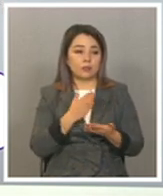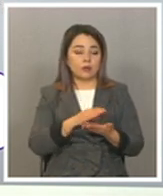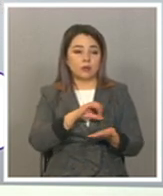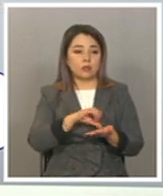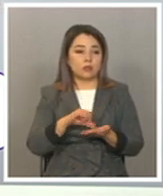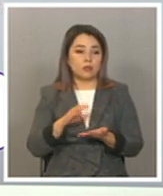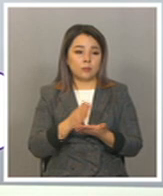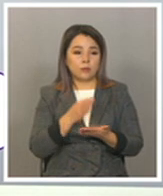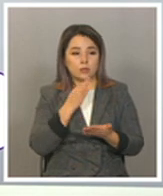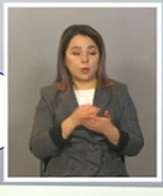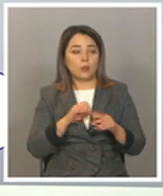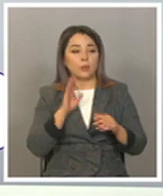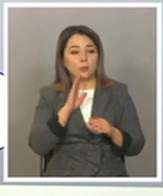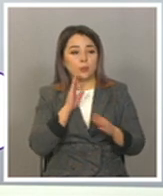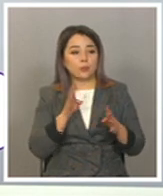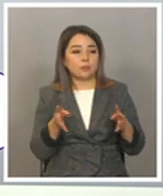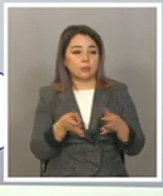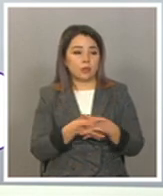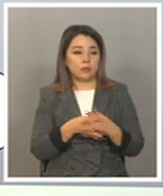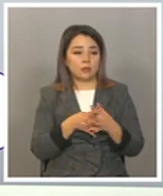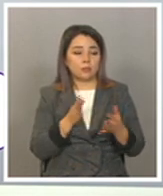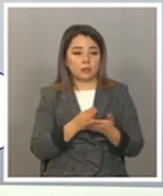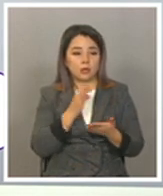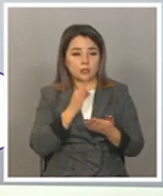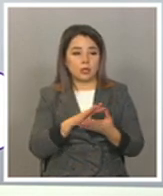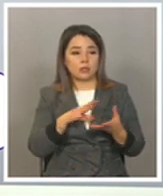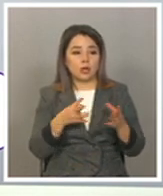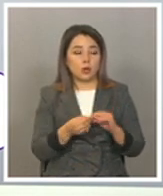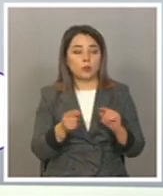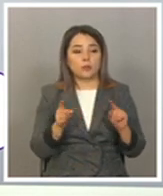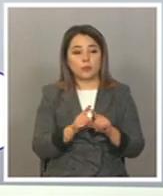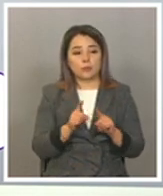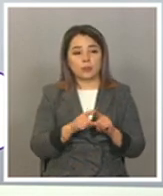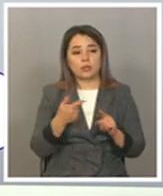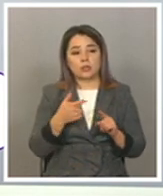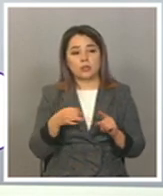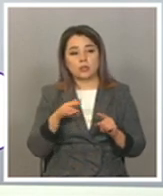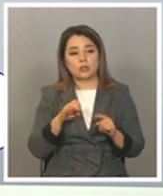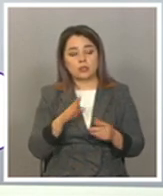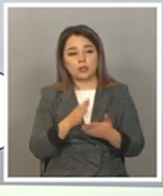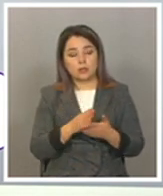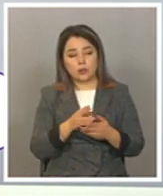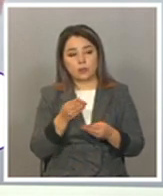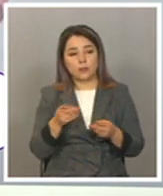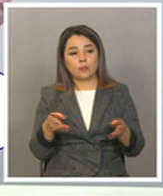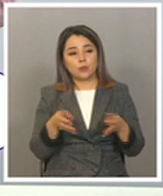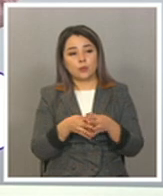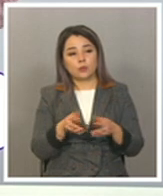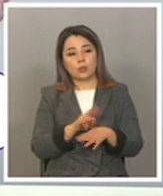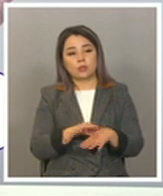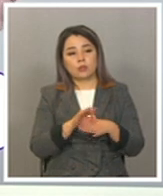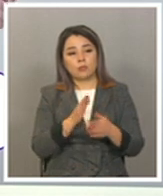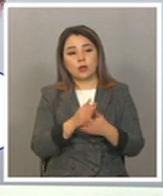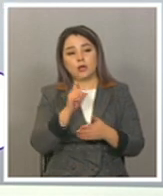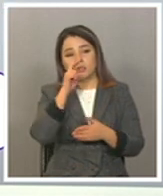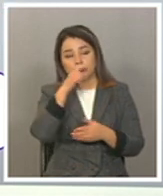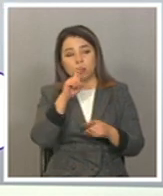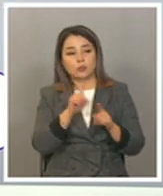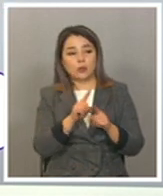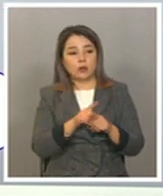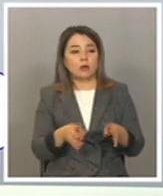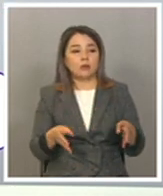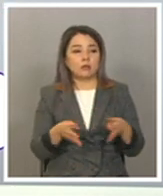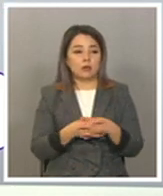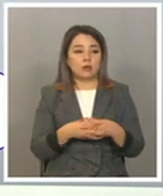болғандықтан су текпен әрекеттеседі және нәтижесінде гидриттер түзіледі. Қышқылдармен әрекеттесіп, су